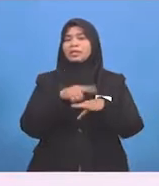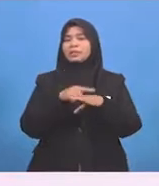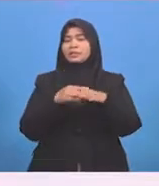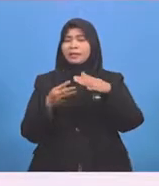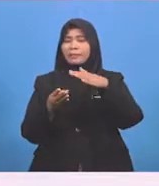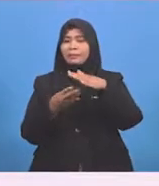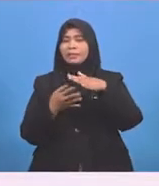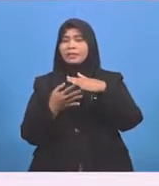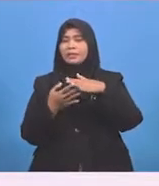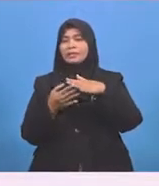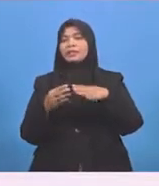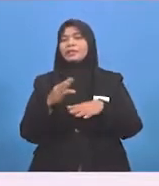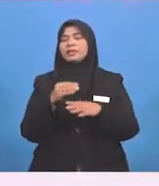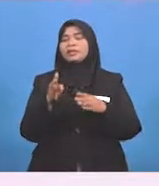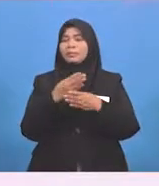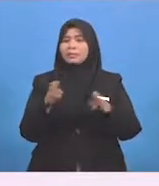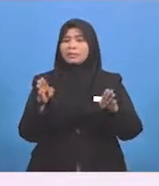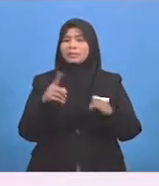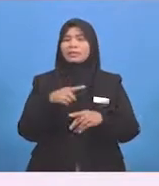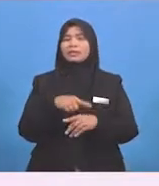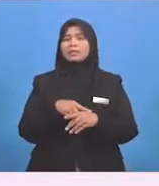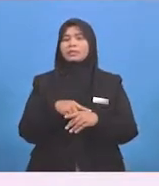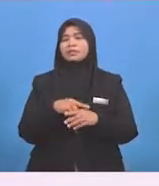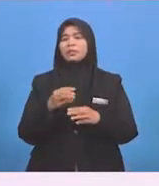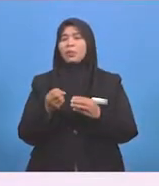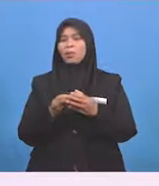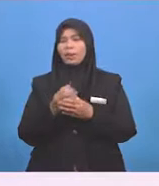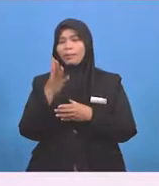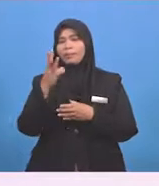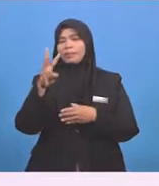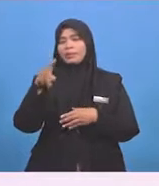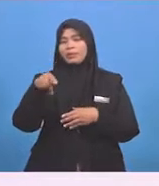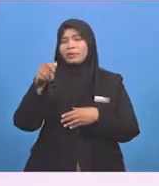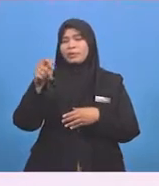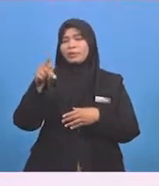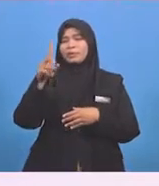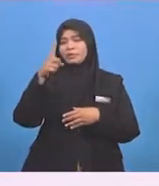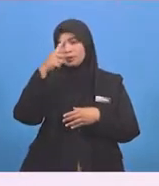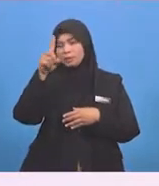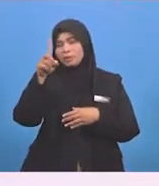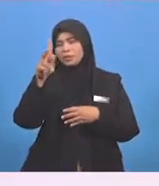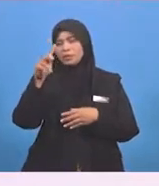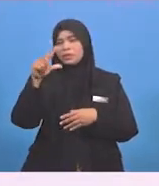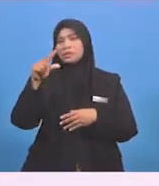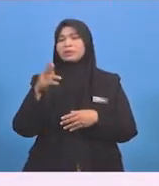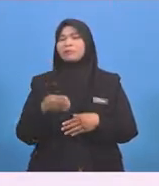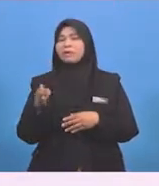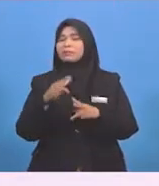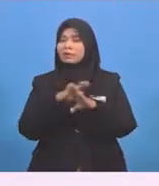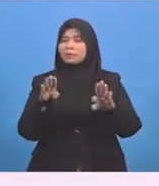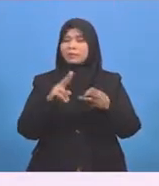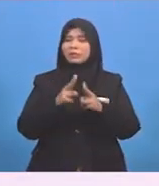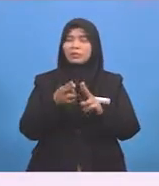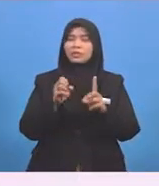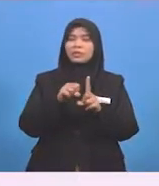pendidihan atau dibebaskan semasa kondensasi bagi 1 kilogram bahan tanpa perubahan suhu.